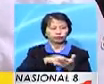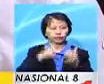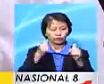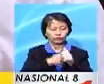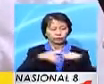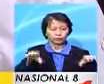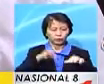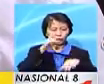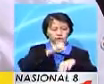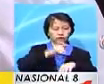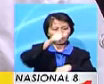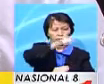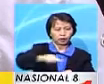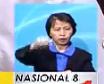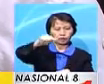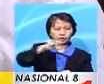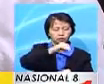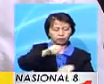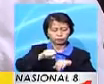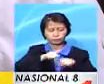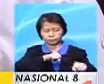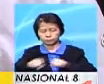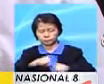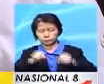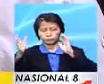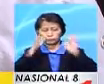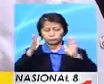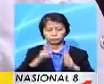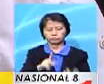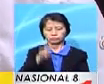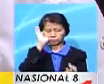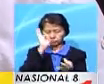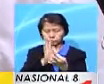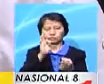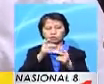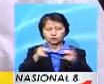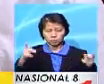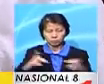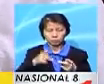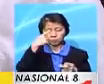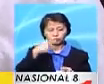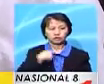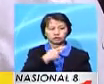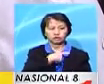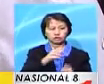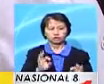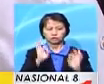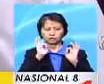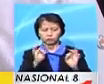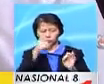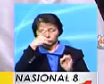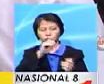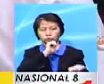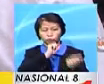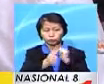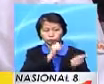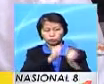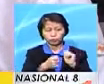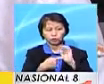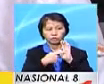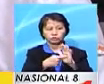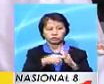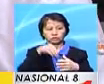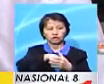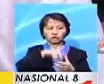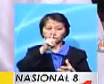in Asia. And strategically, Malaysia is the perfect location for us. They have a great passion for sport. They've shown through the